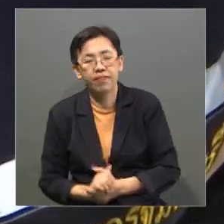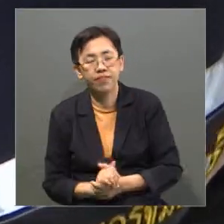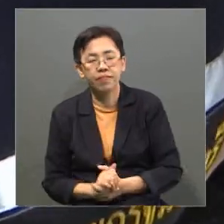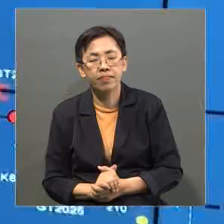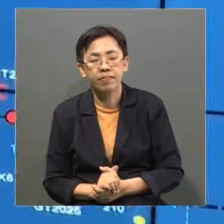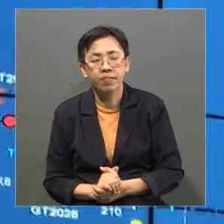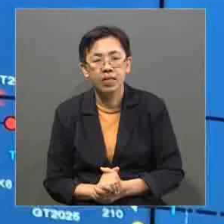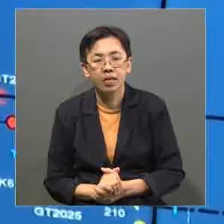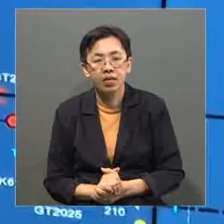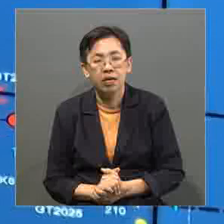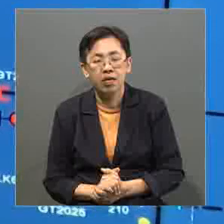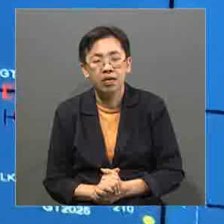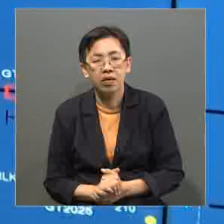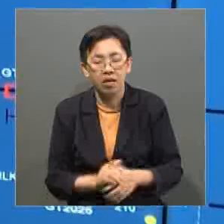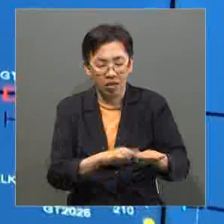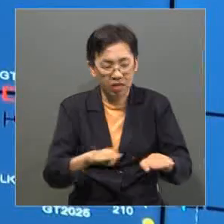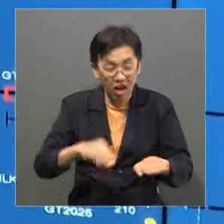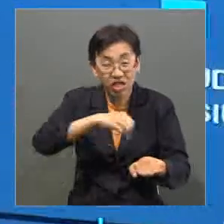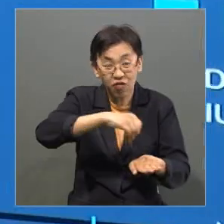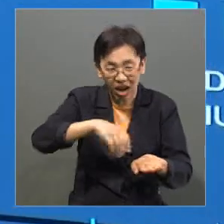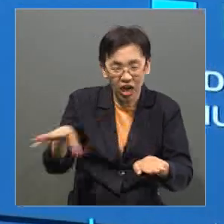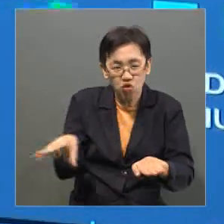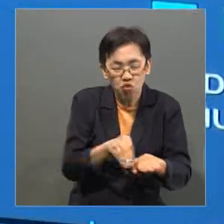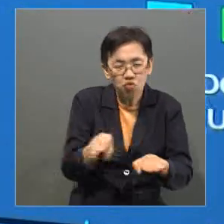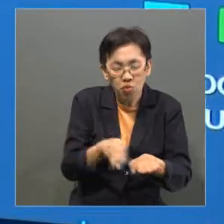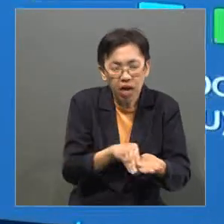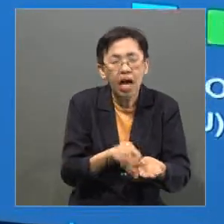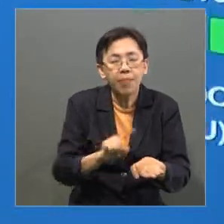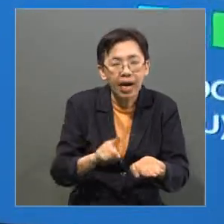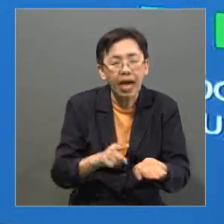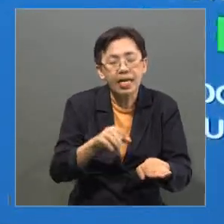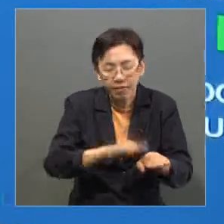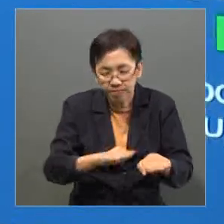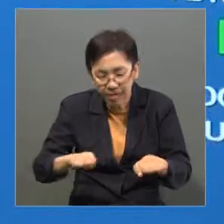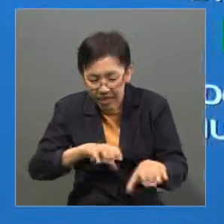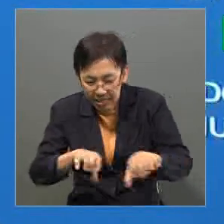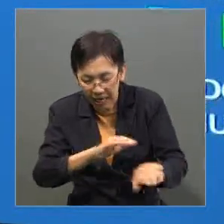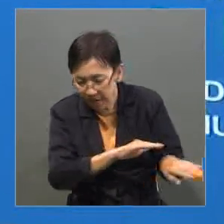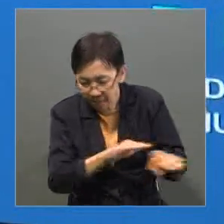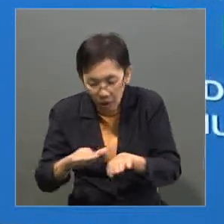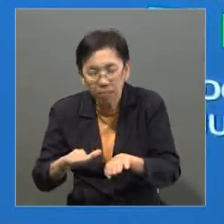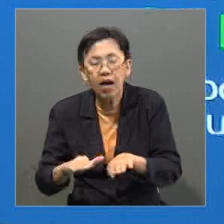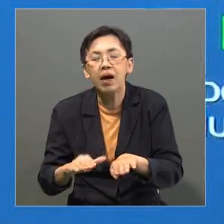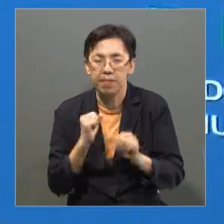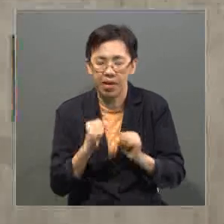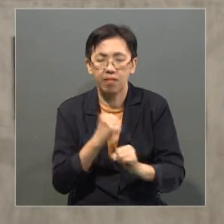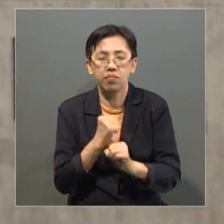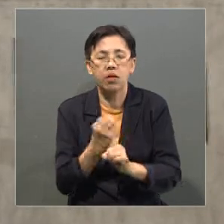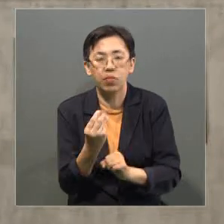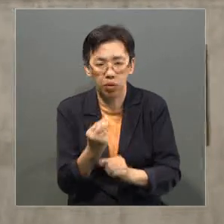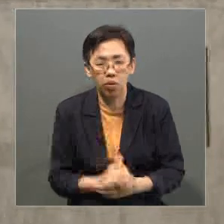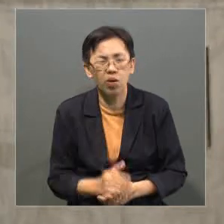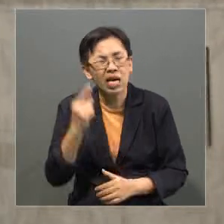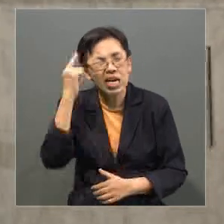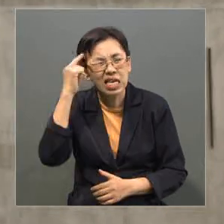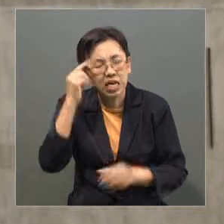ตัวจับยึดรางจ่ายไฟออกก่อนจะติดตั้งรางนำไฟฟ้าให้กลับมาอยู่ในสภาพพร้อมใช้งานให้ได้เร็วที่สุดซึ่งคาด